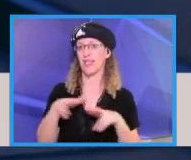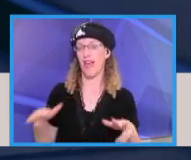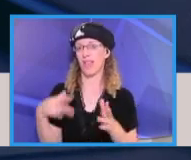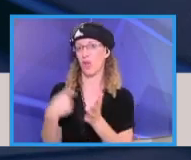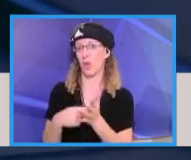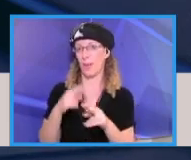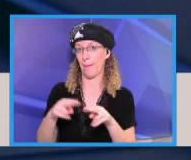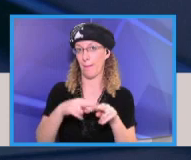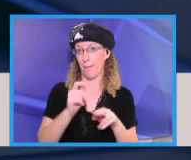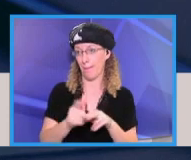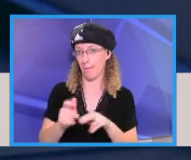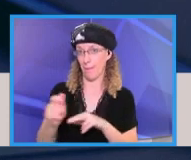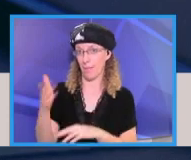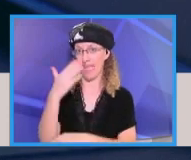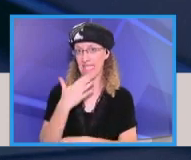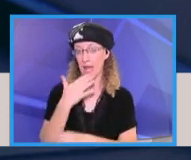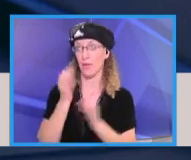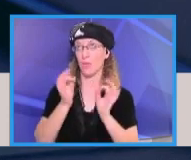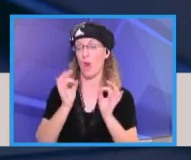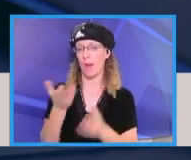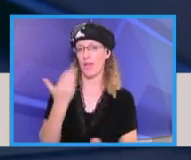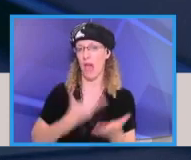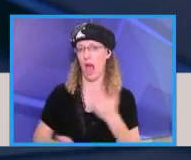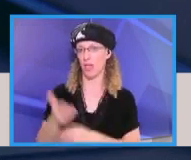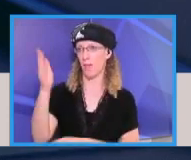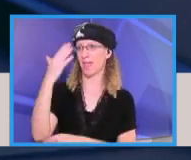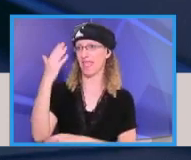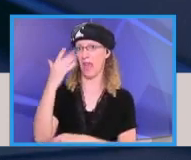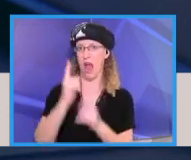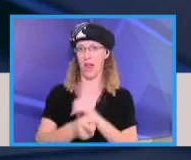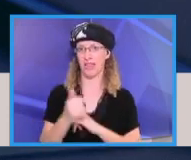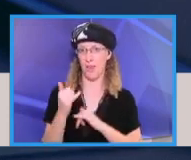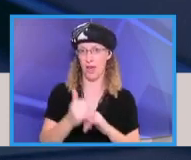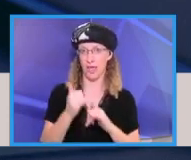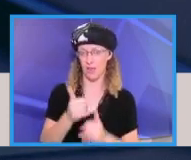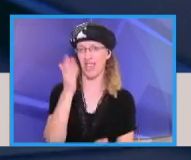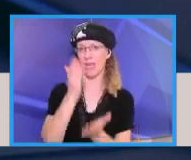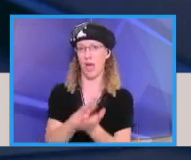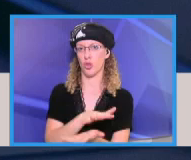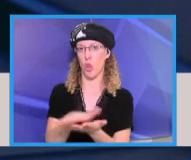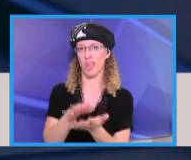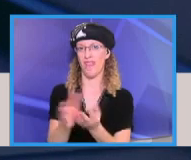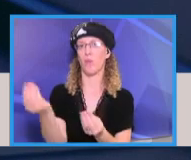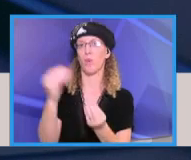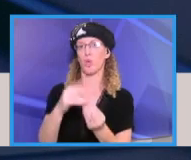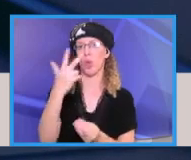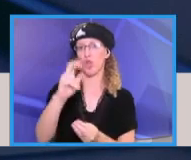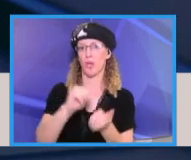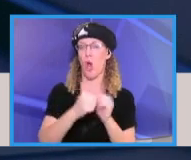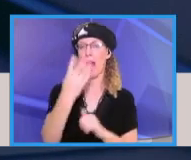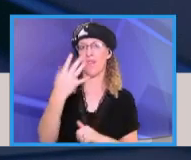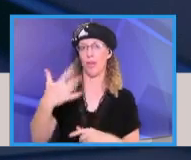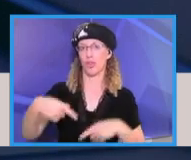התשלומים במדינת ישראל, בטח ביחס שבין המדינה לבין הספקים. נקבע שוטף פלוס 30 או 45 יום מיום קבלת